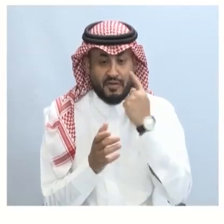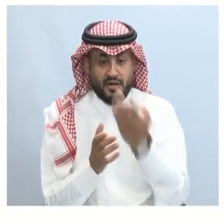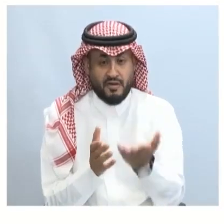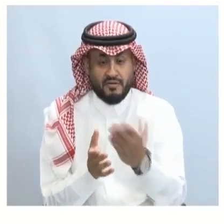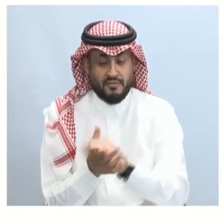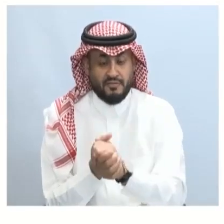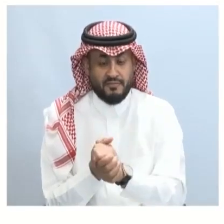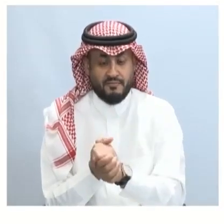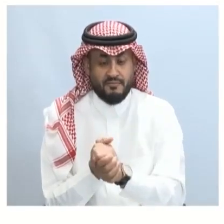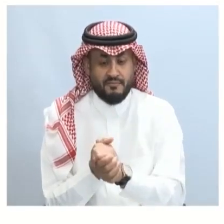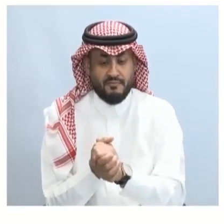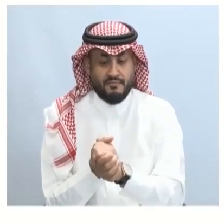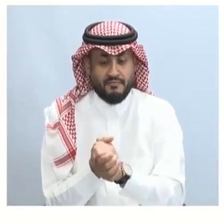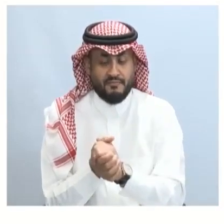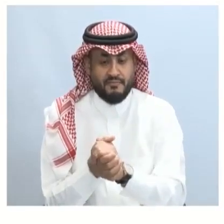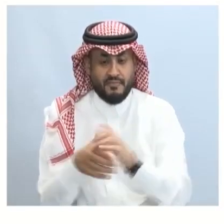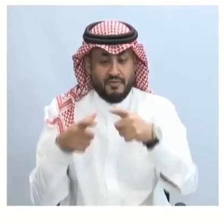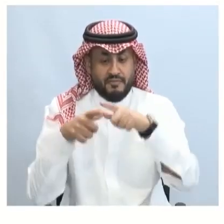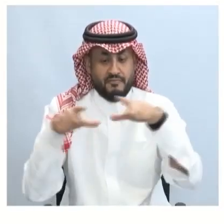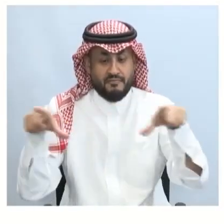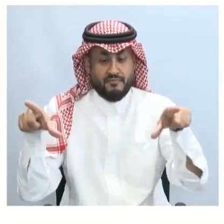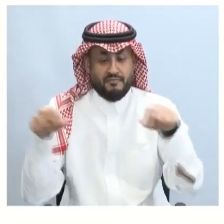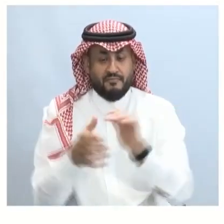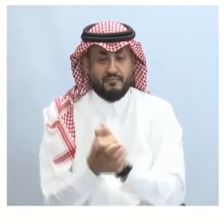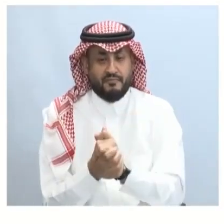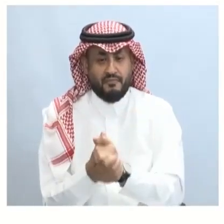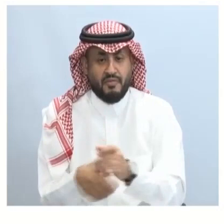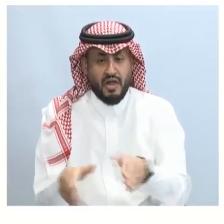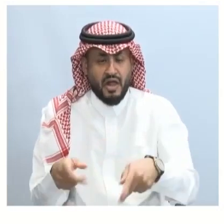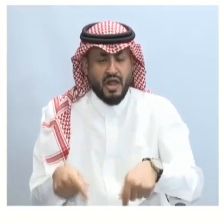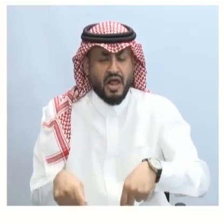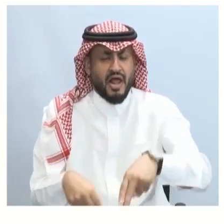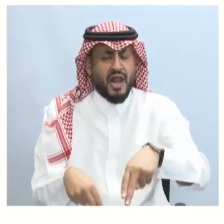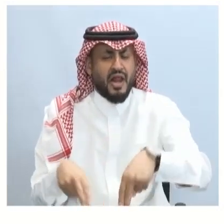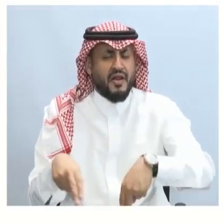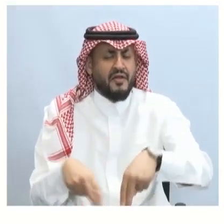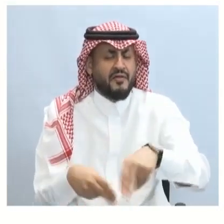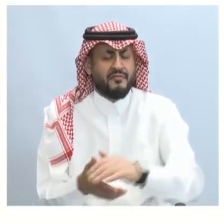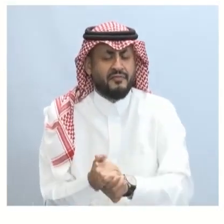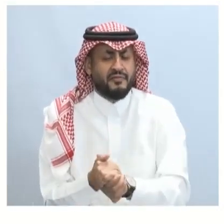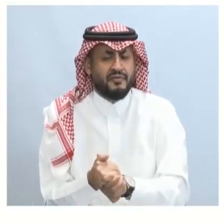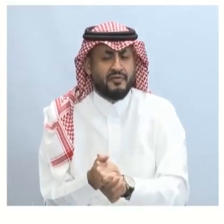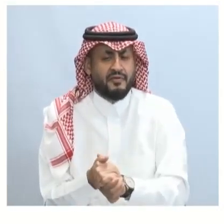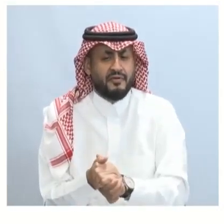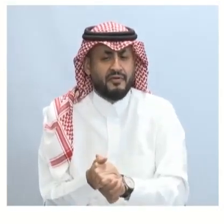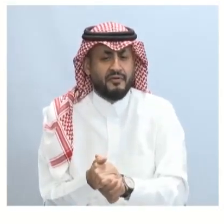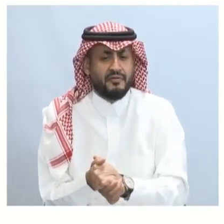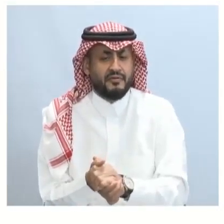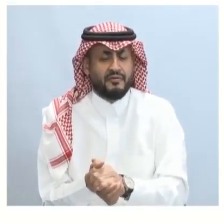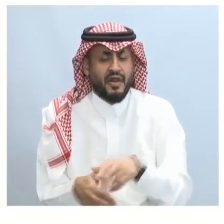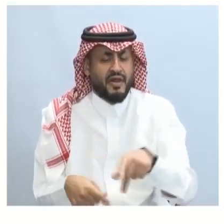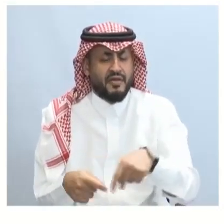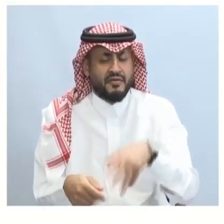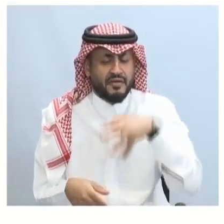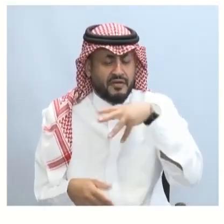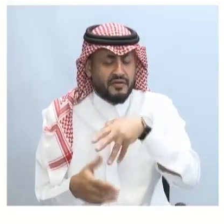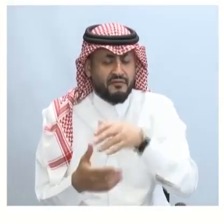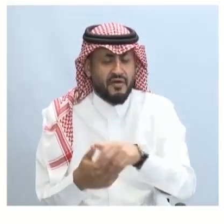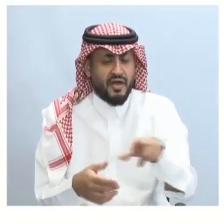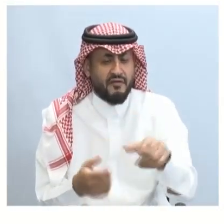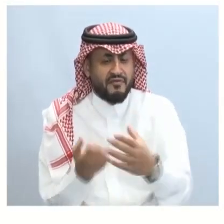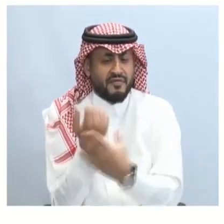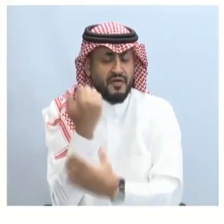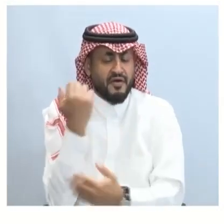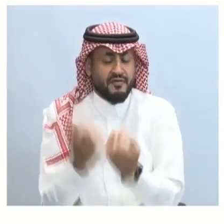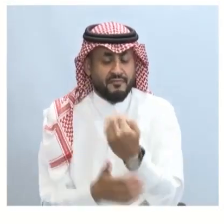اليوم عنوانه هديه صلى الله عليه وسلم في الطهاره هديه صلى الله عليه وسلم في